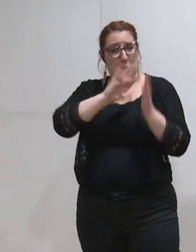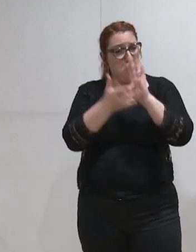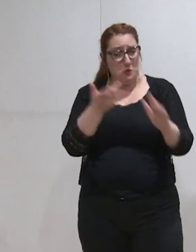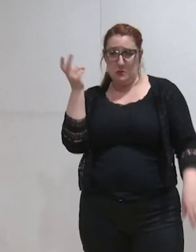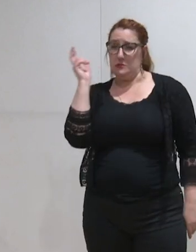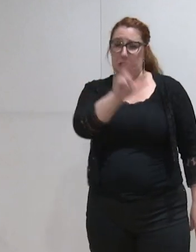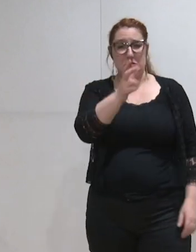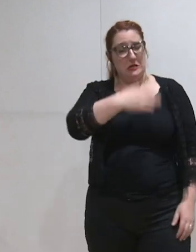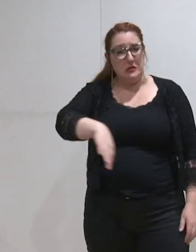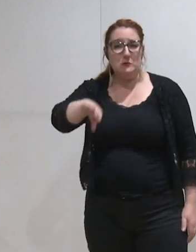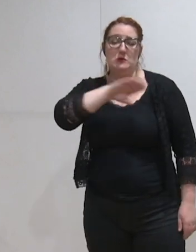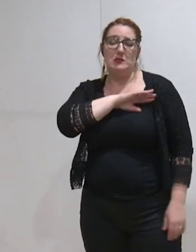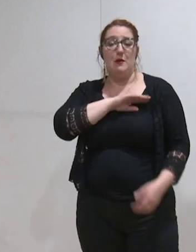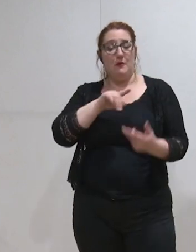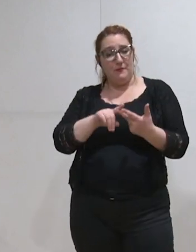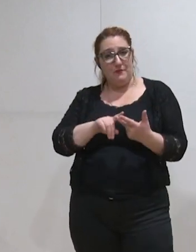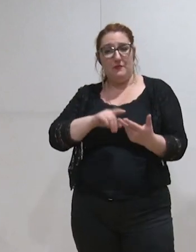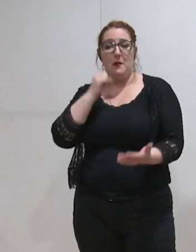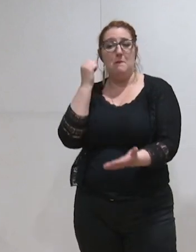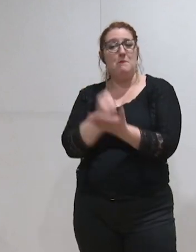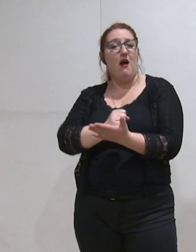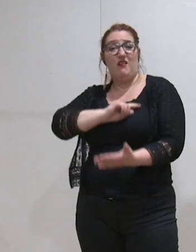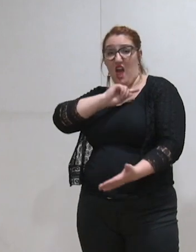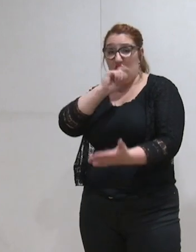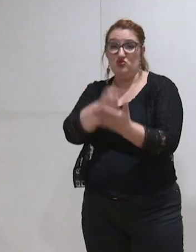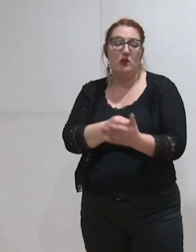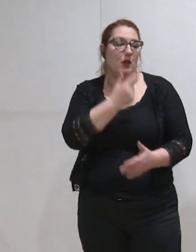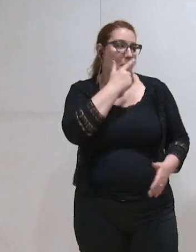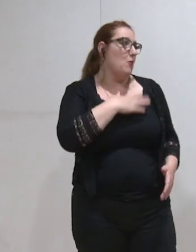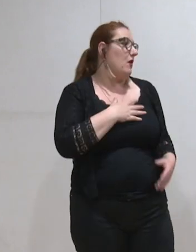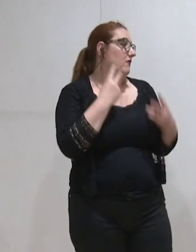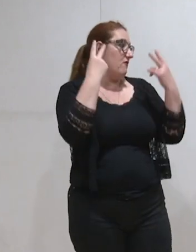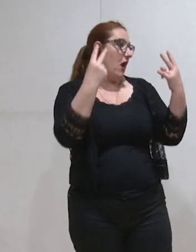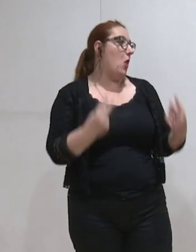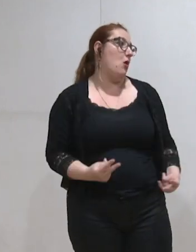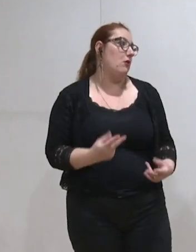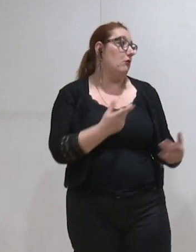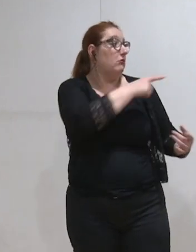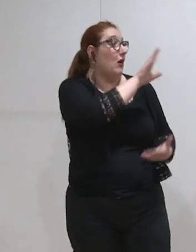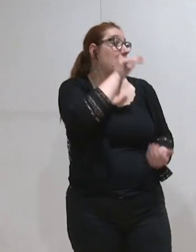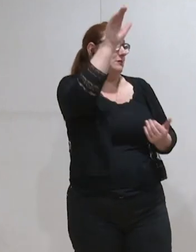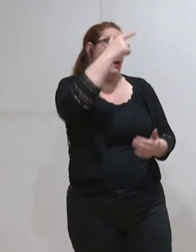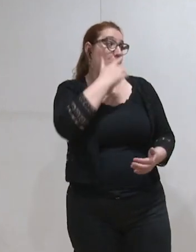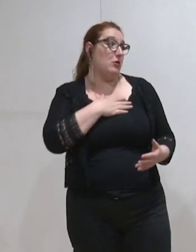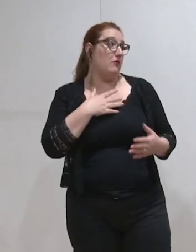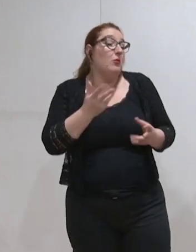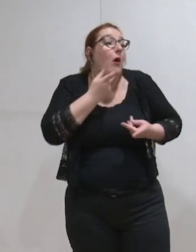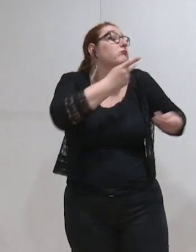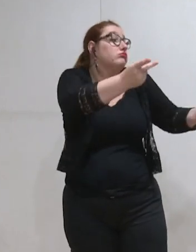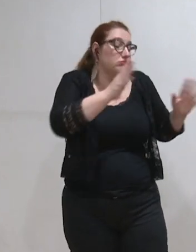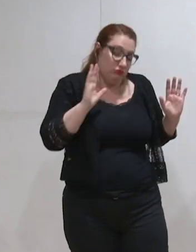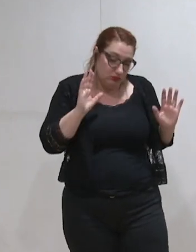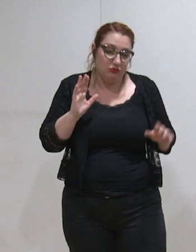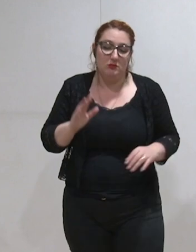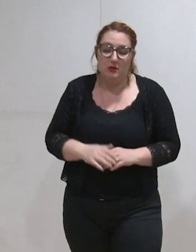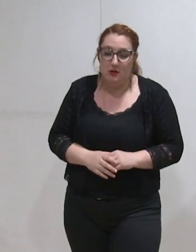demandez de racheter les marques qui mon avis d'ailleurs valent beaucoup moins que ce que vous espérez je vous le dis comme je le pense et